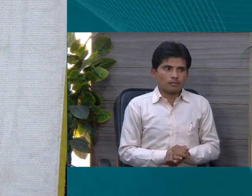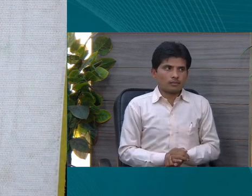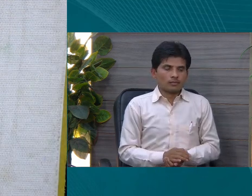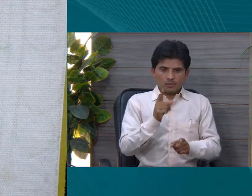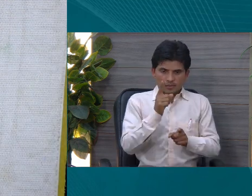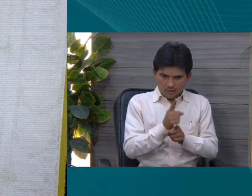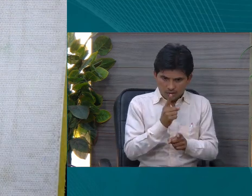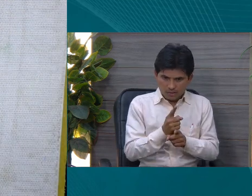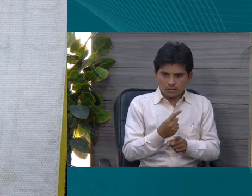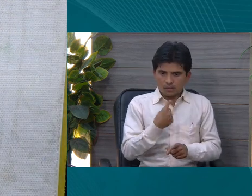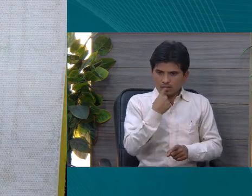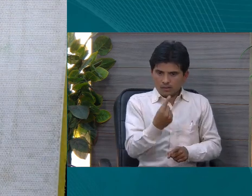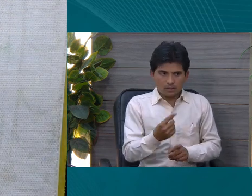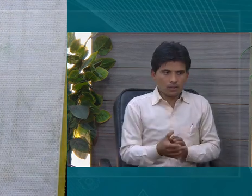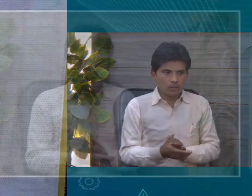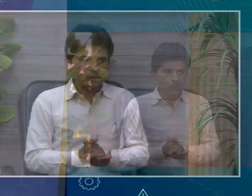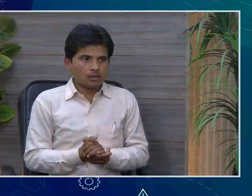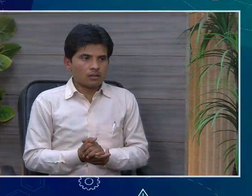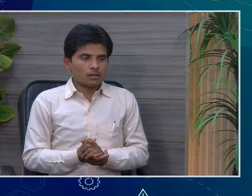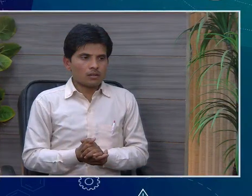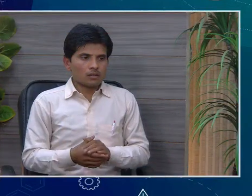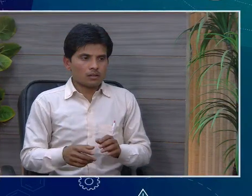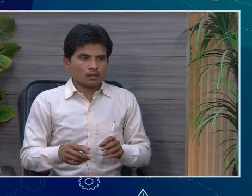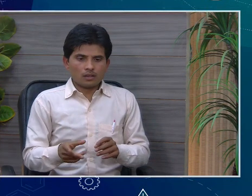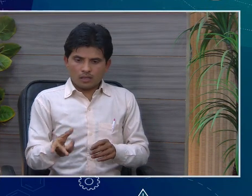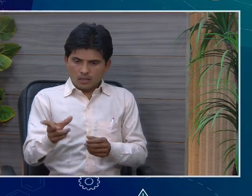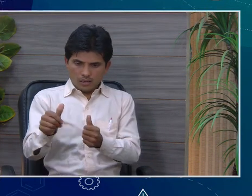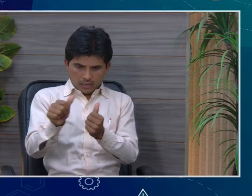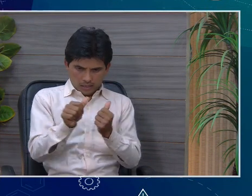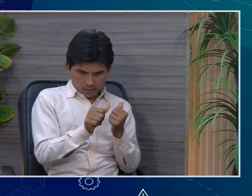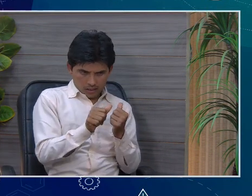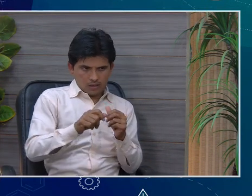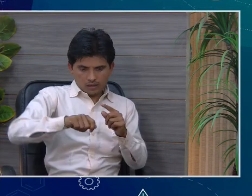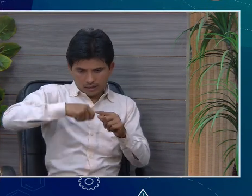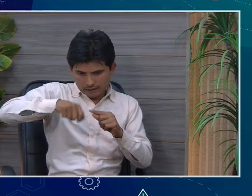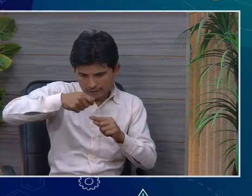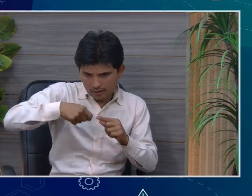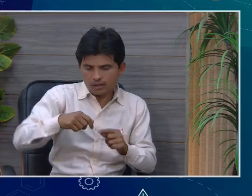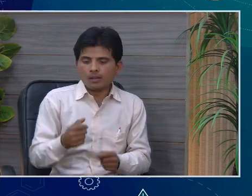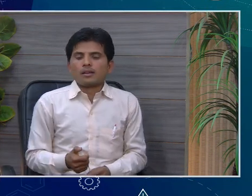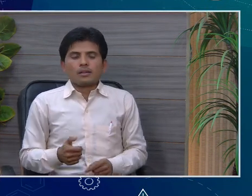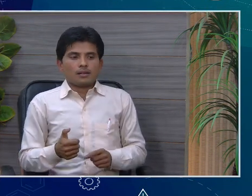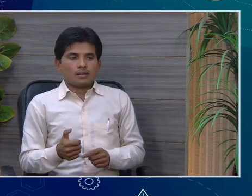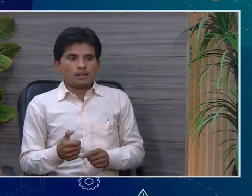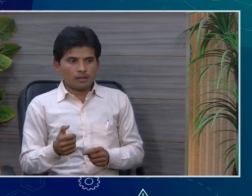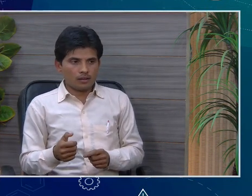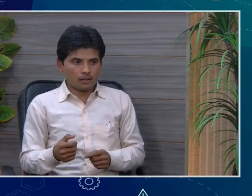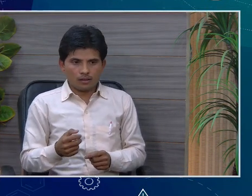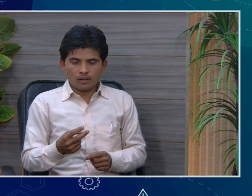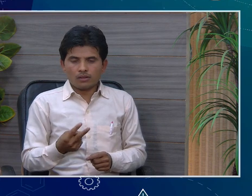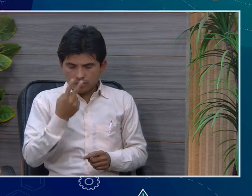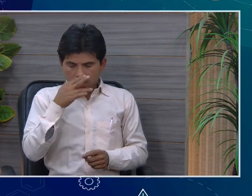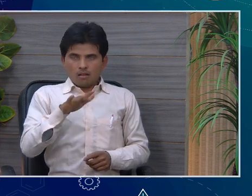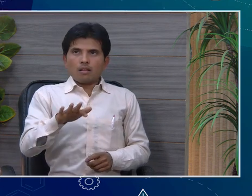टीचर बनकर है और यह हमारा वापस जाएगा तो जैसे हम पैन को यूज करते हैं तो एक बच्चा जॉब जिसको भी